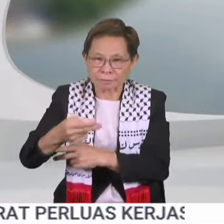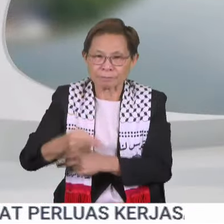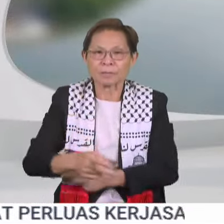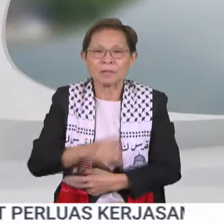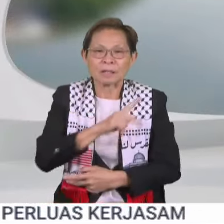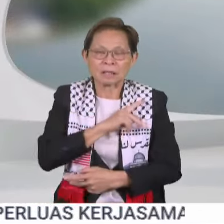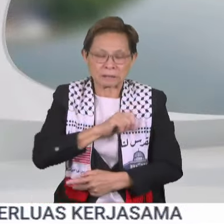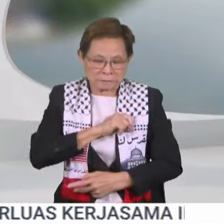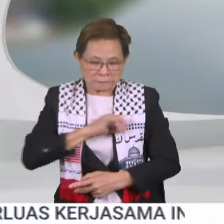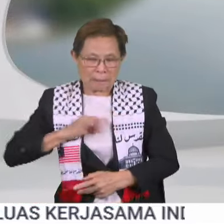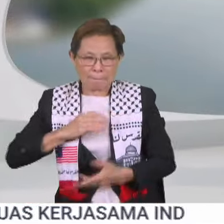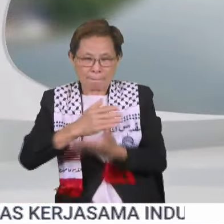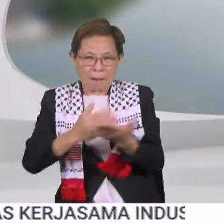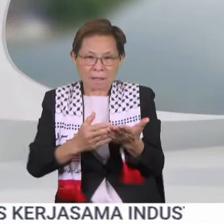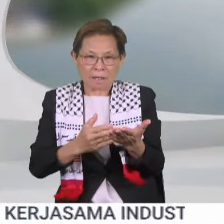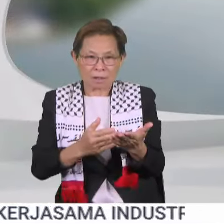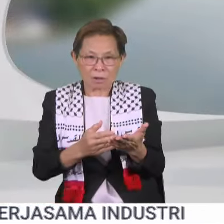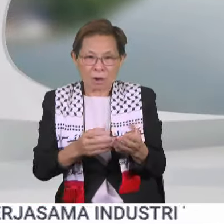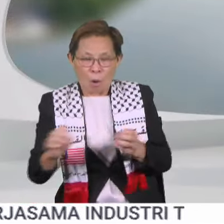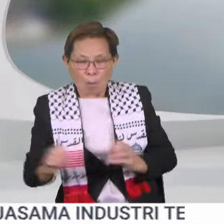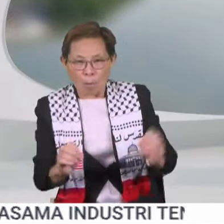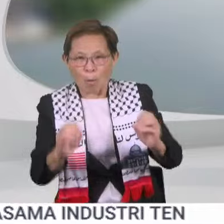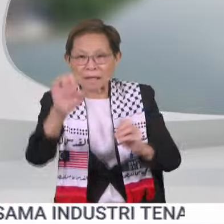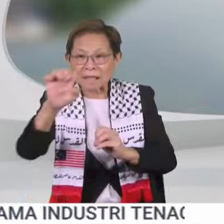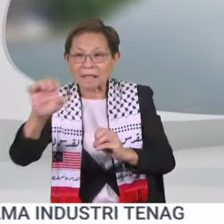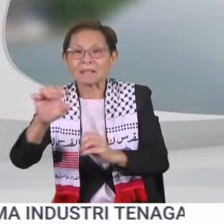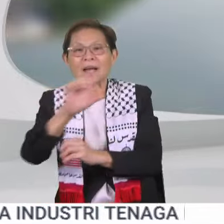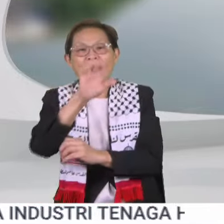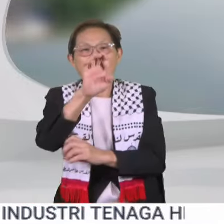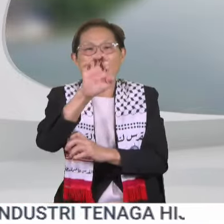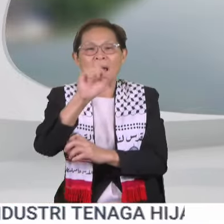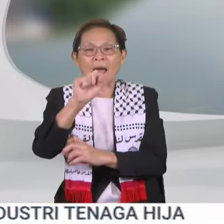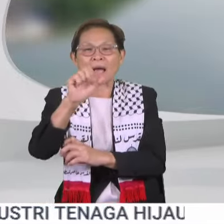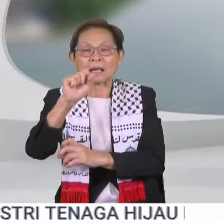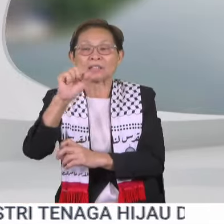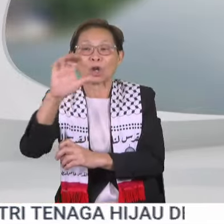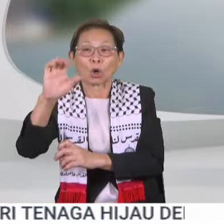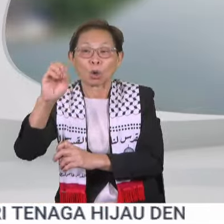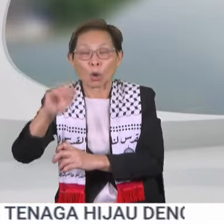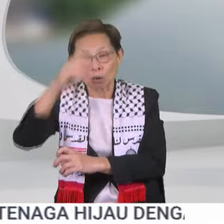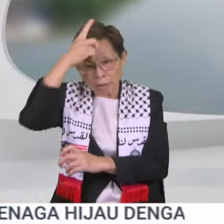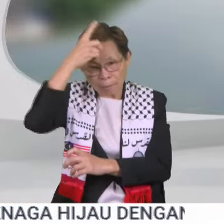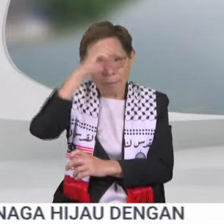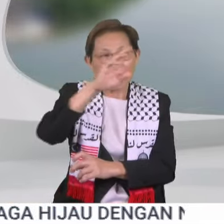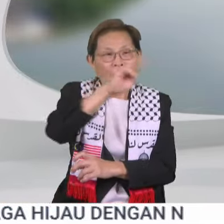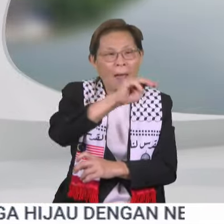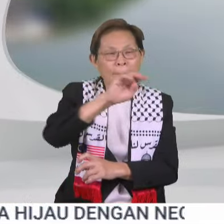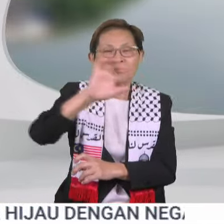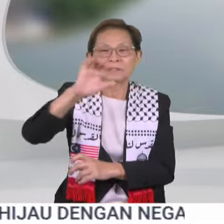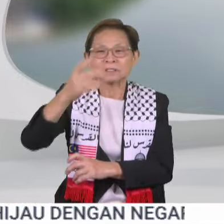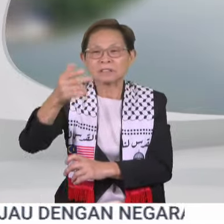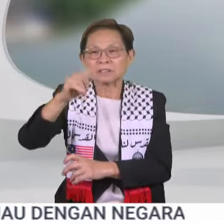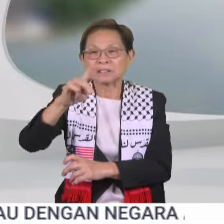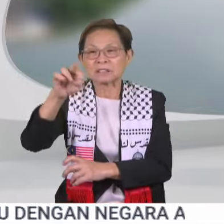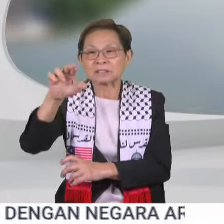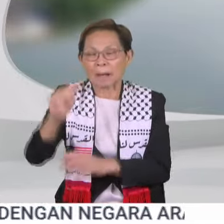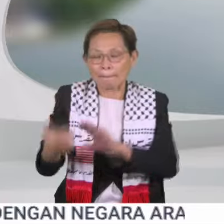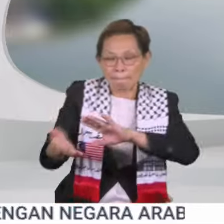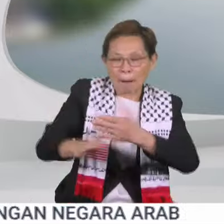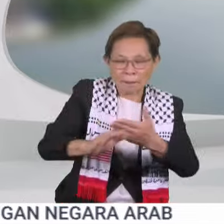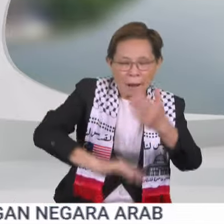Ketua Staf Bahagian Operasi Darat Eastern Sabah Security Command ESCOM, Datu M. Chandra meninggal dunia awal pagi